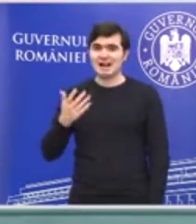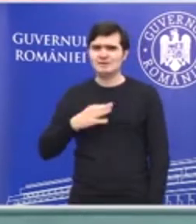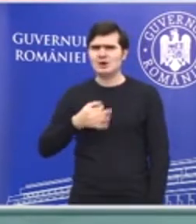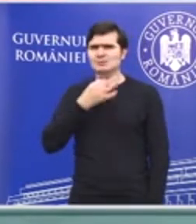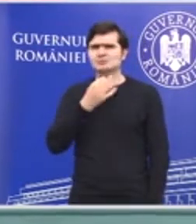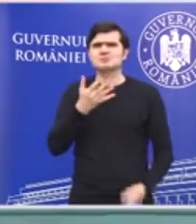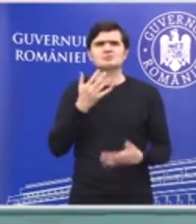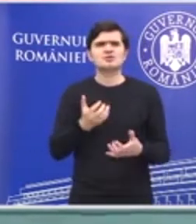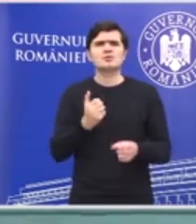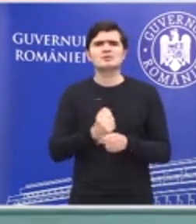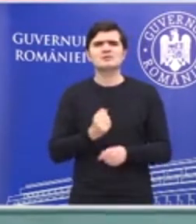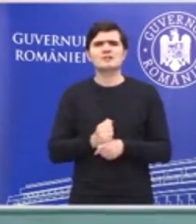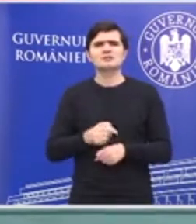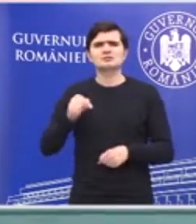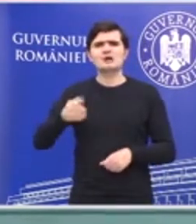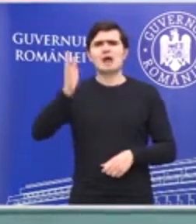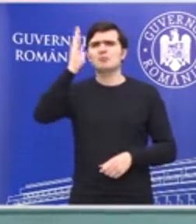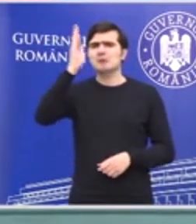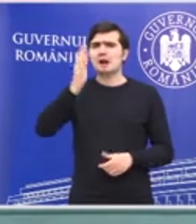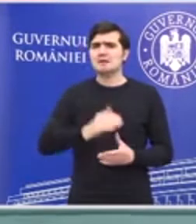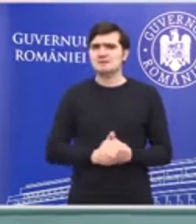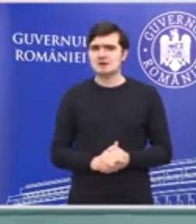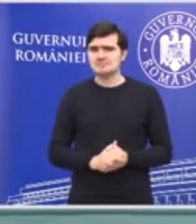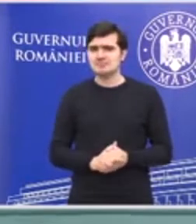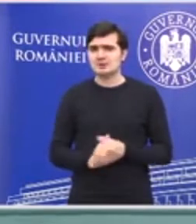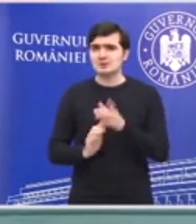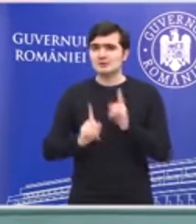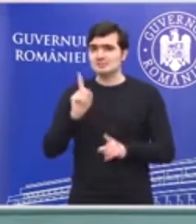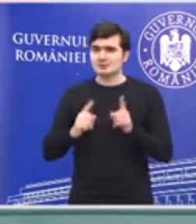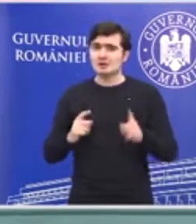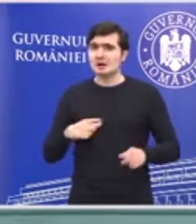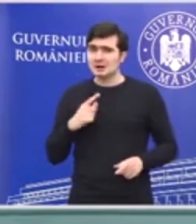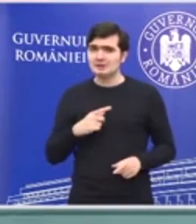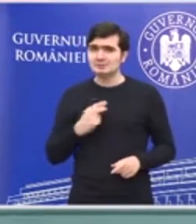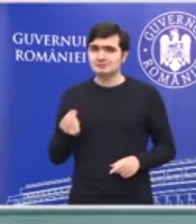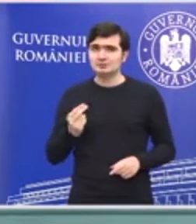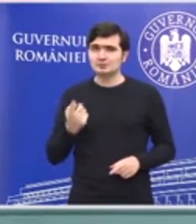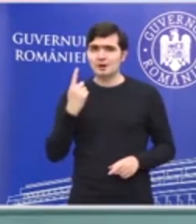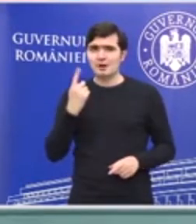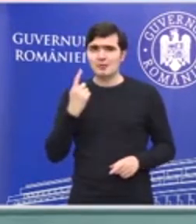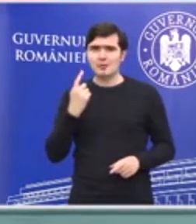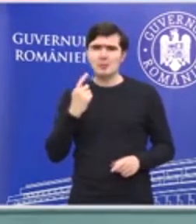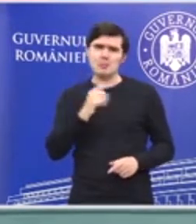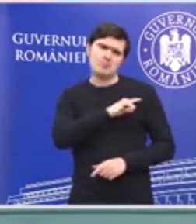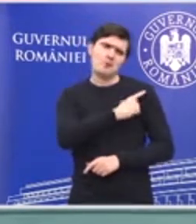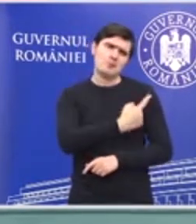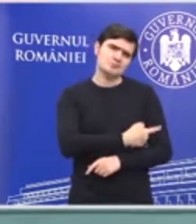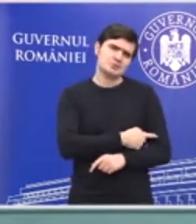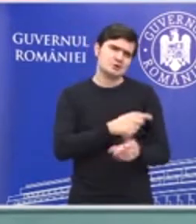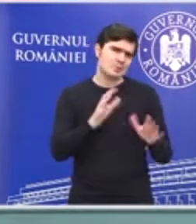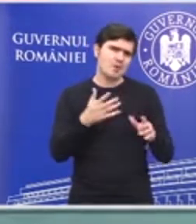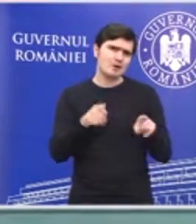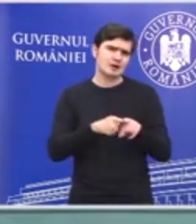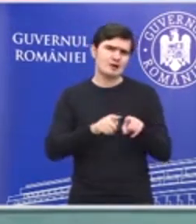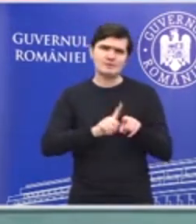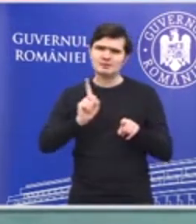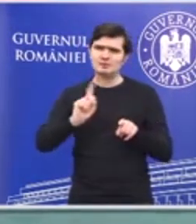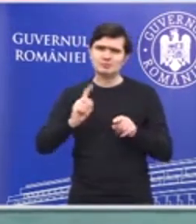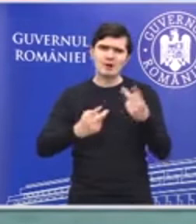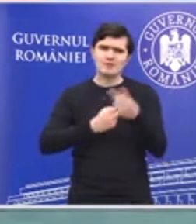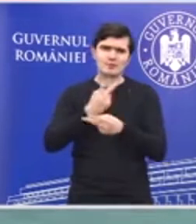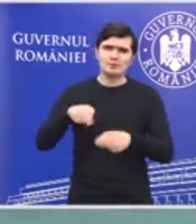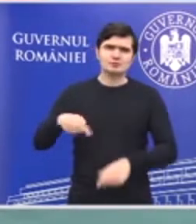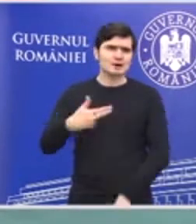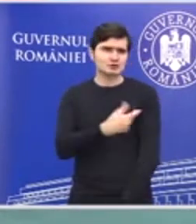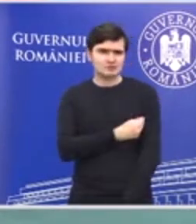să faceți de acum înainte și dacă există un scenariu în care să nu mai folosim acest vaccin și